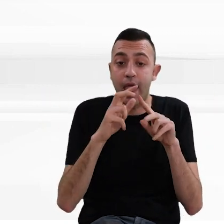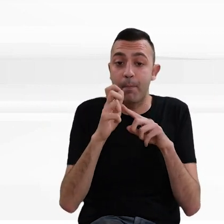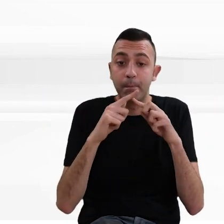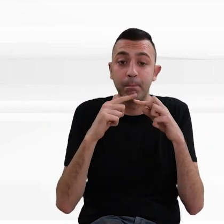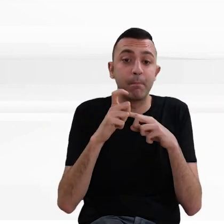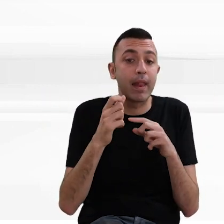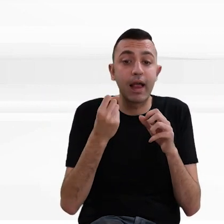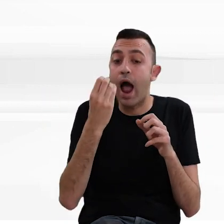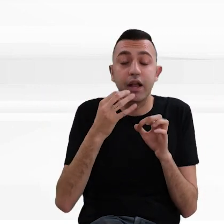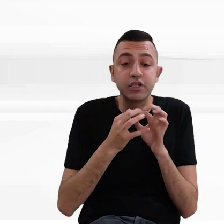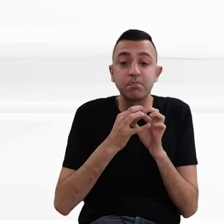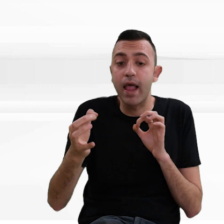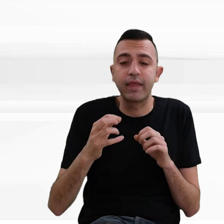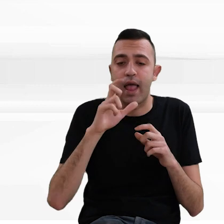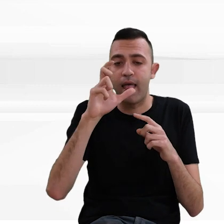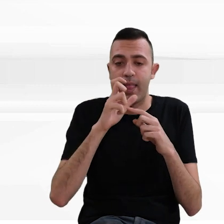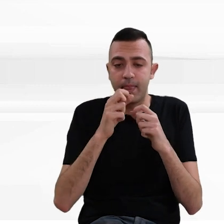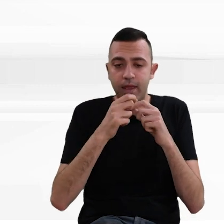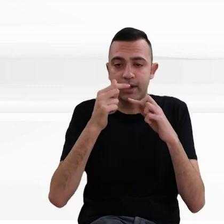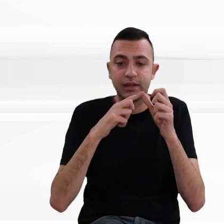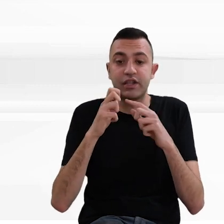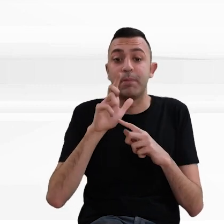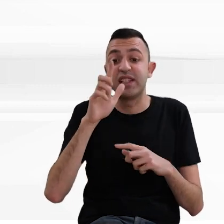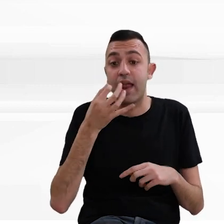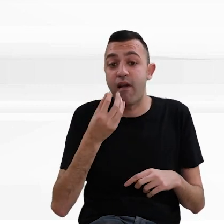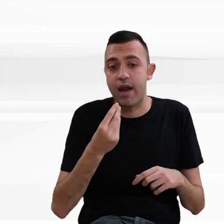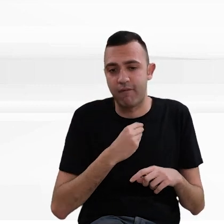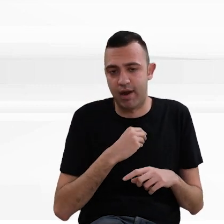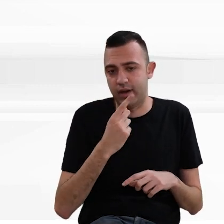cinsinden veren cebirsel ifade aşağıdakilerden hangisidir